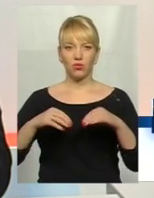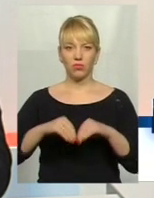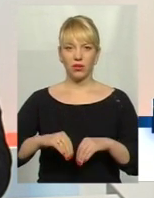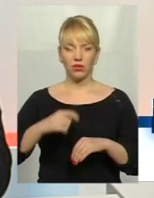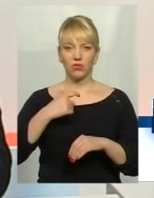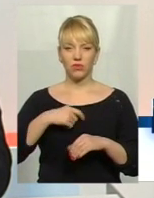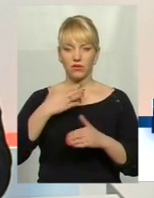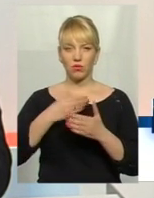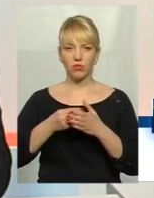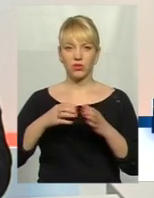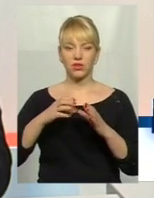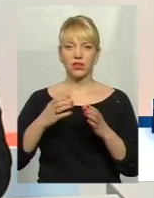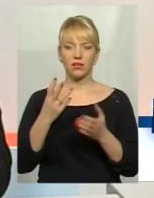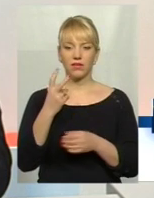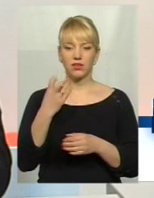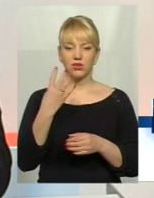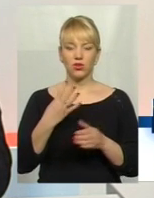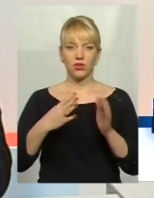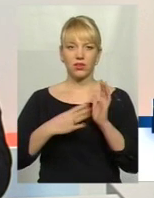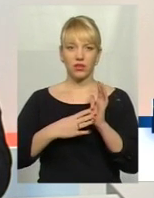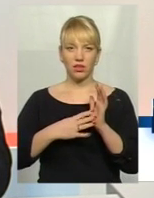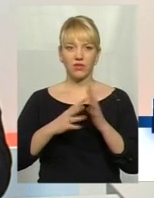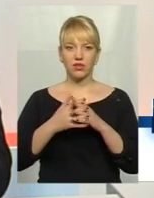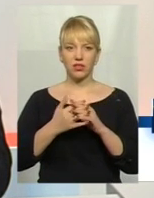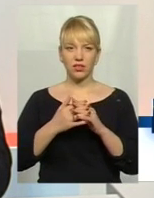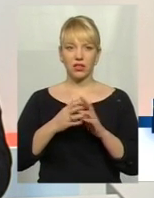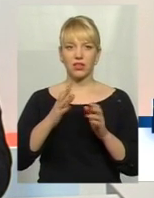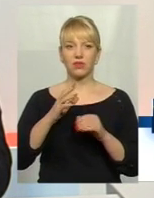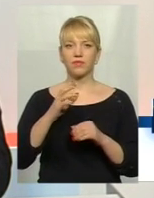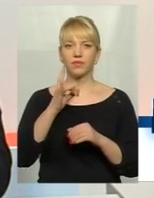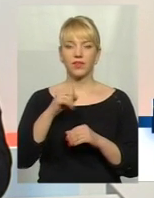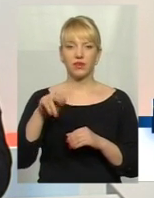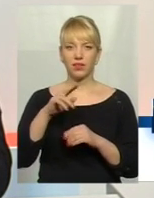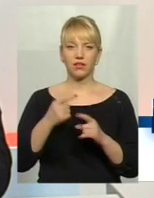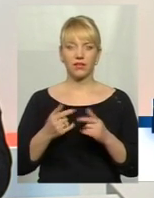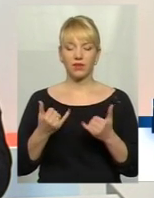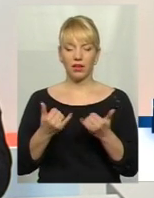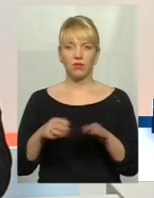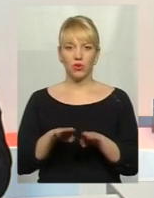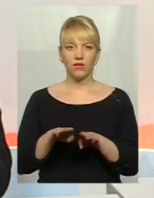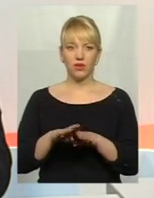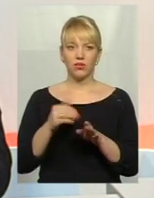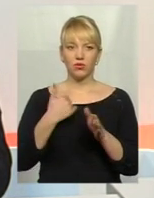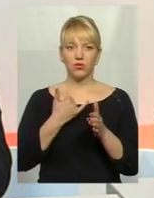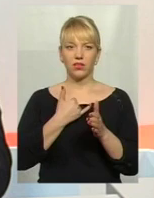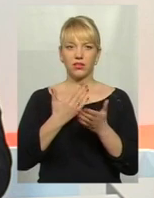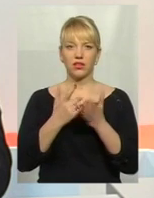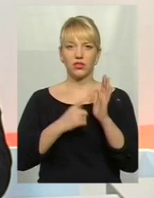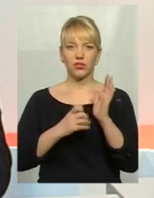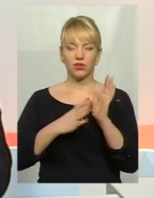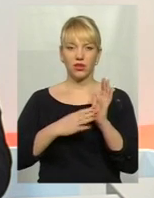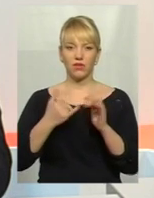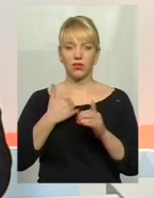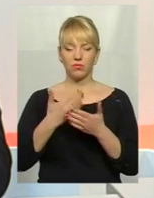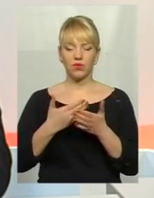у своєму складі 249 сільських, селищних і міських рад. Для порівняння, всього в нас їх 605. То ми майже вже